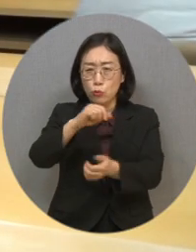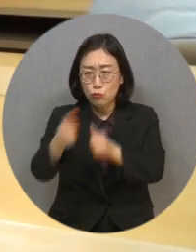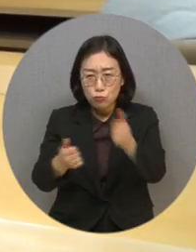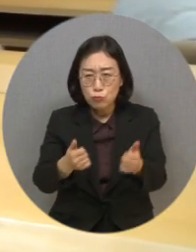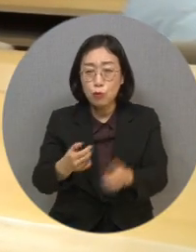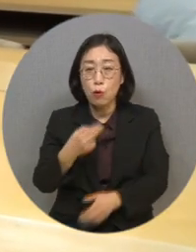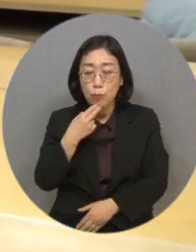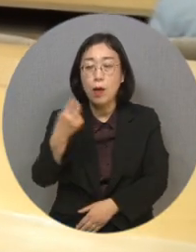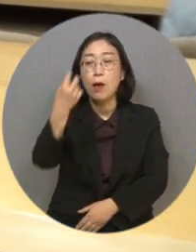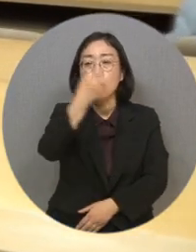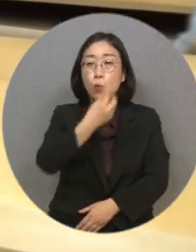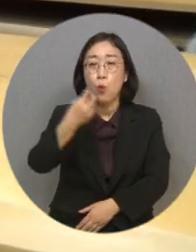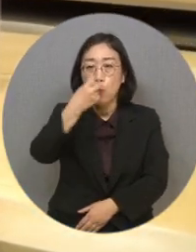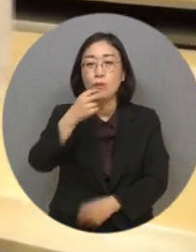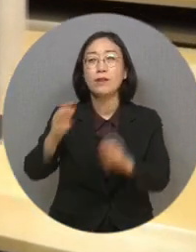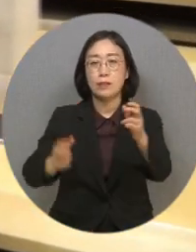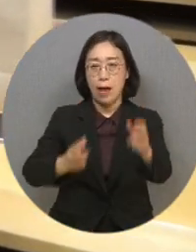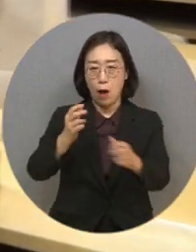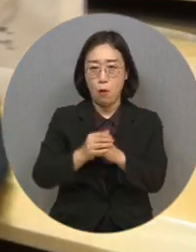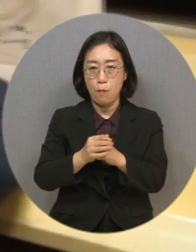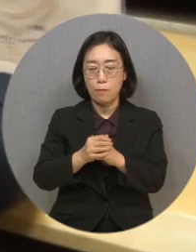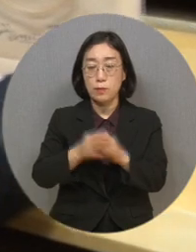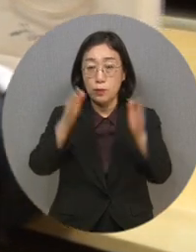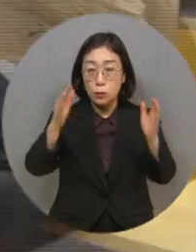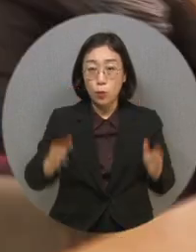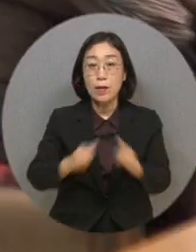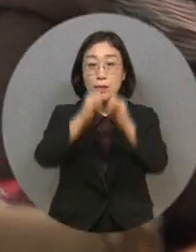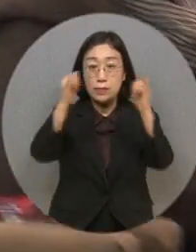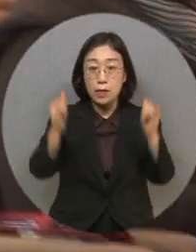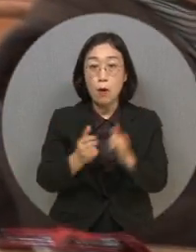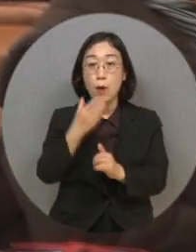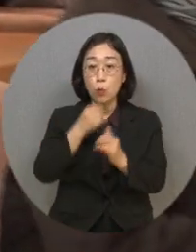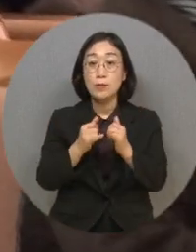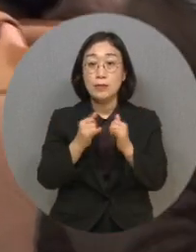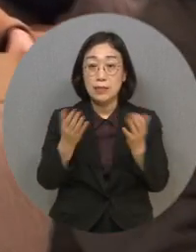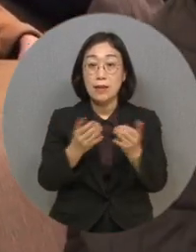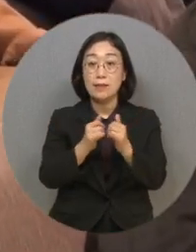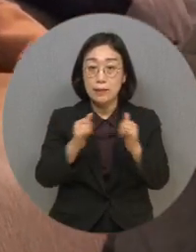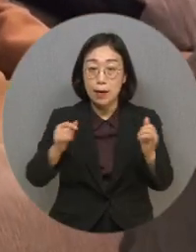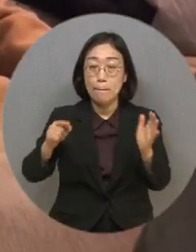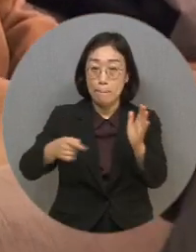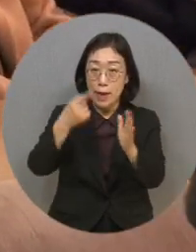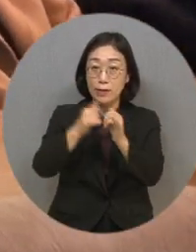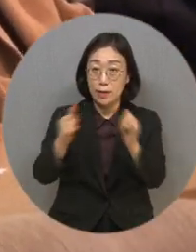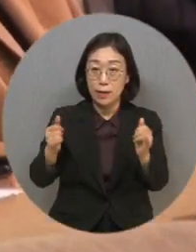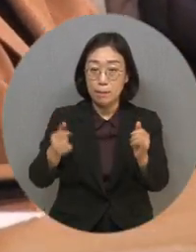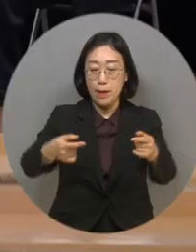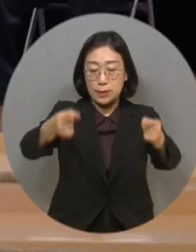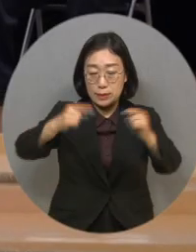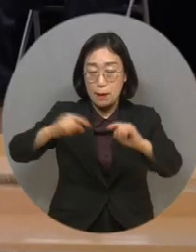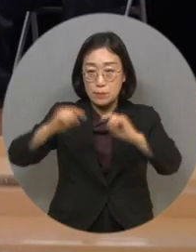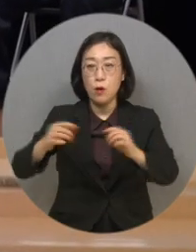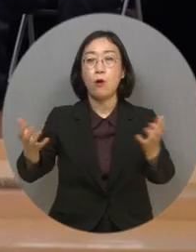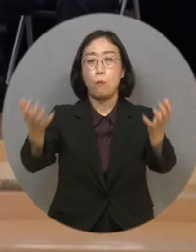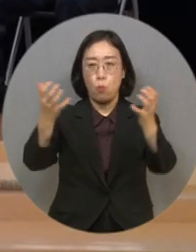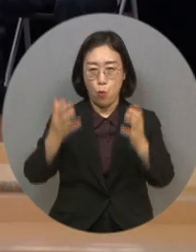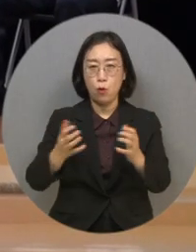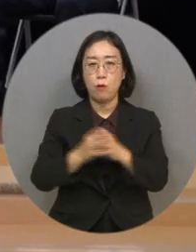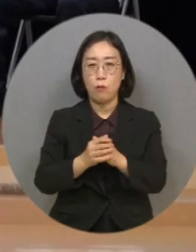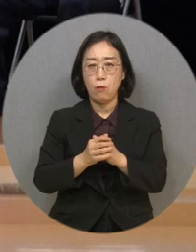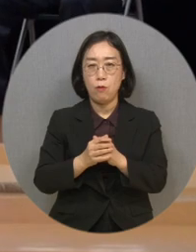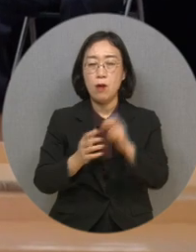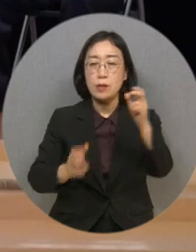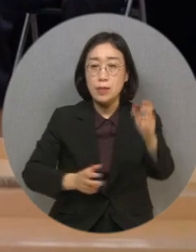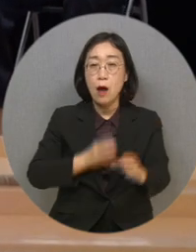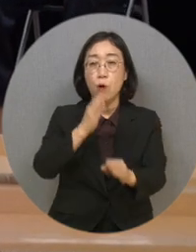보고회 현장에는 그동안 함께한 사회복지사, 관계자들 100여 명이 참석했습니다. 사업 과정에서